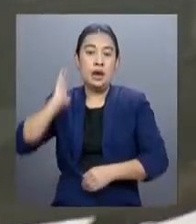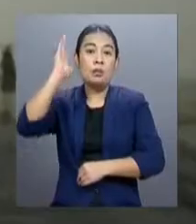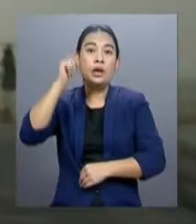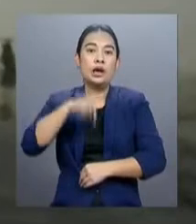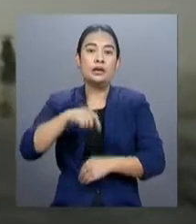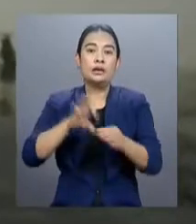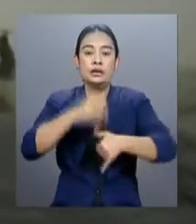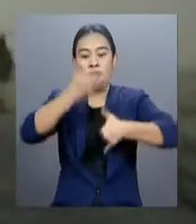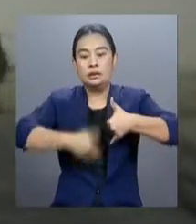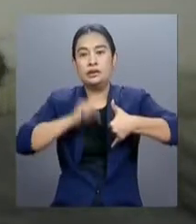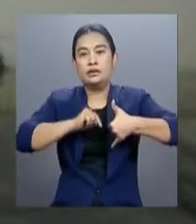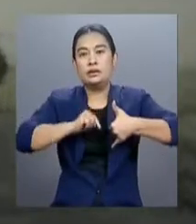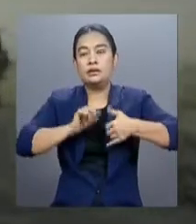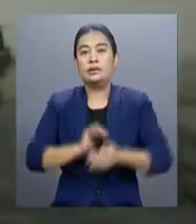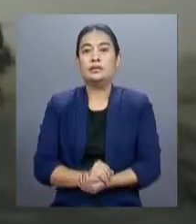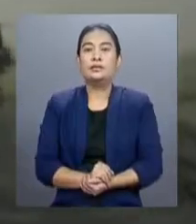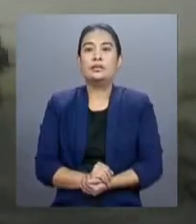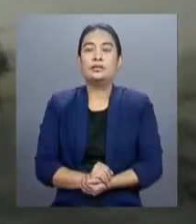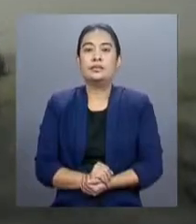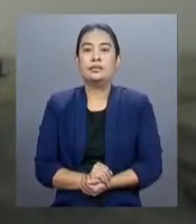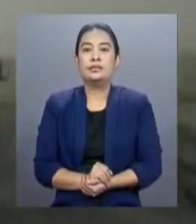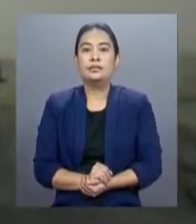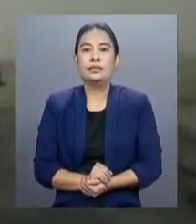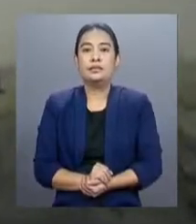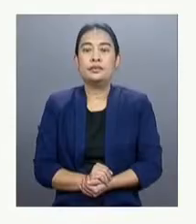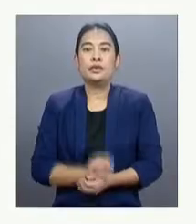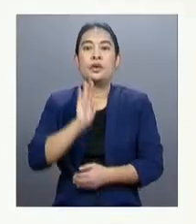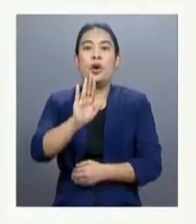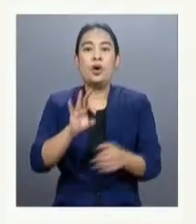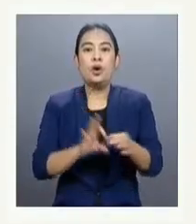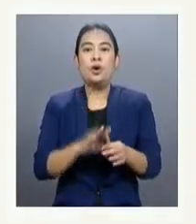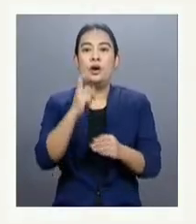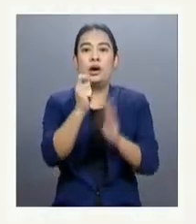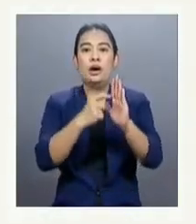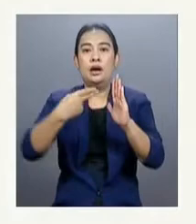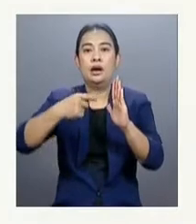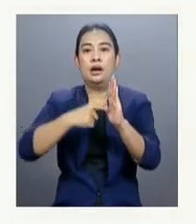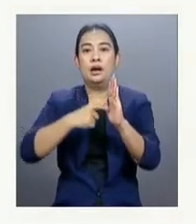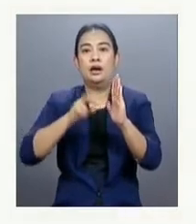อดอัลนาเยสมหามกุฎราชกุมารแห่งสหรัฐอาหรับเอมิเรตส์